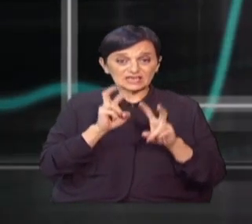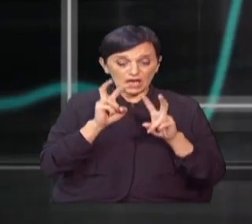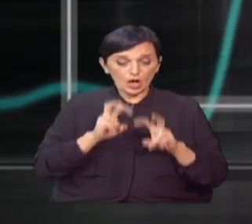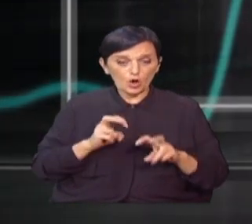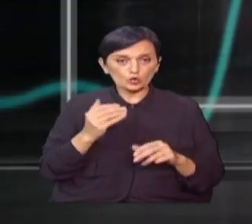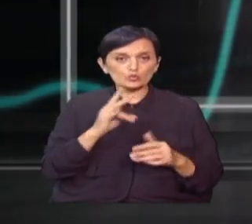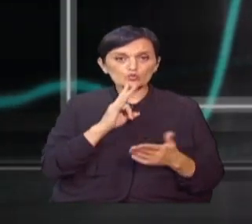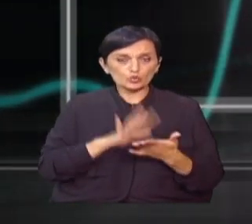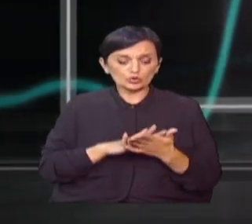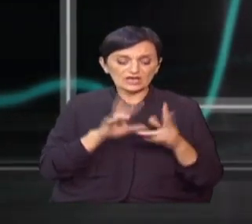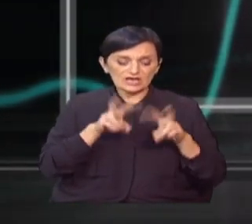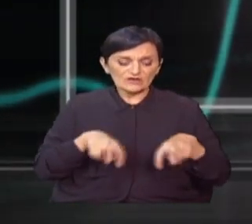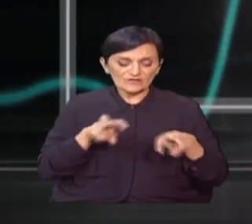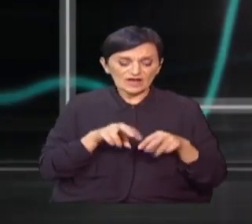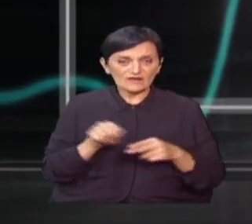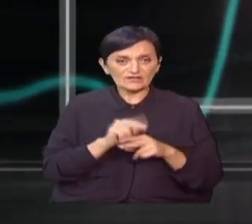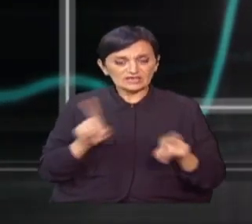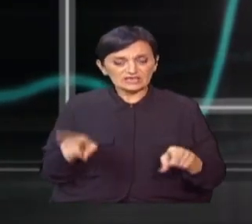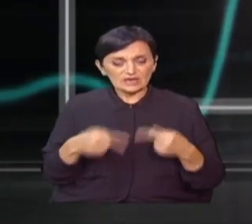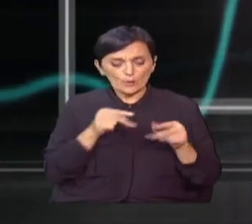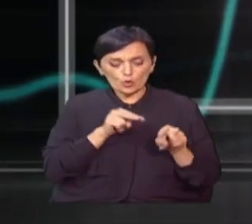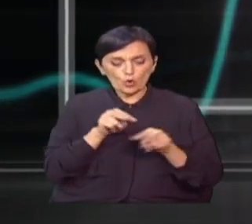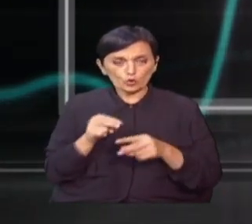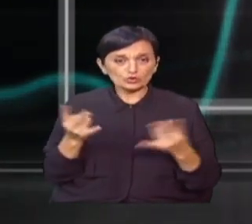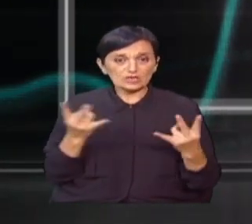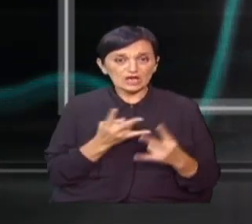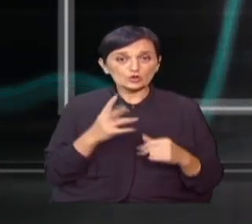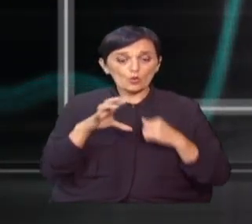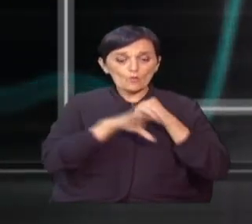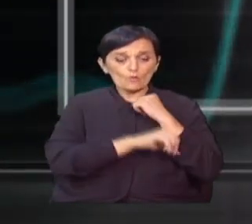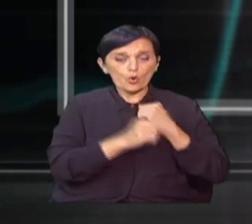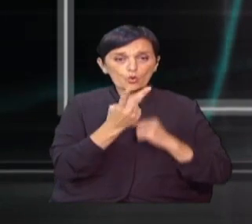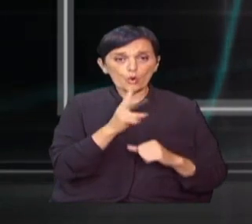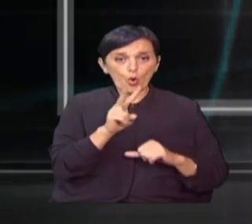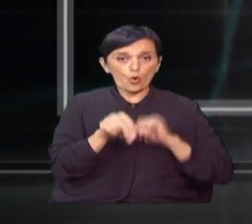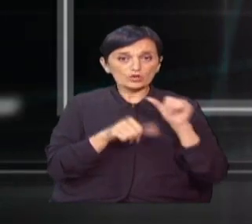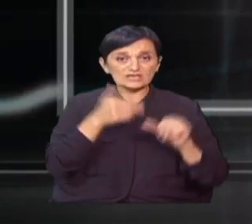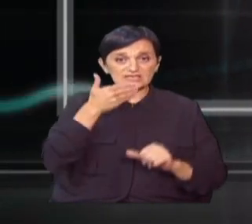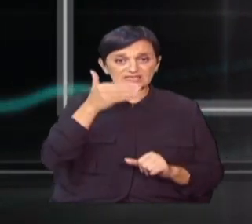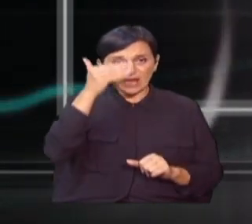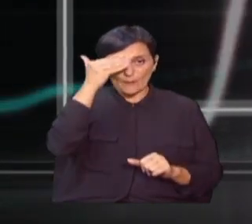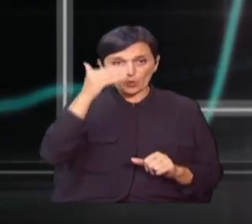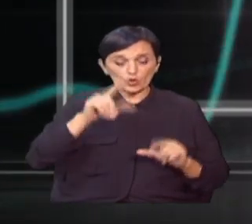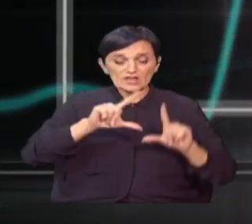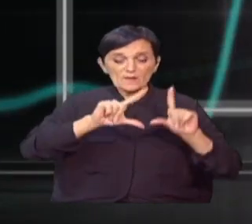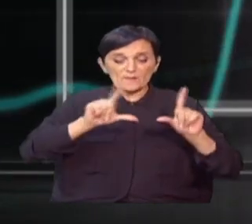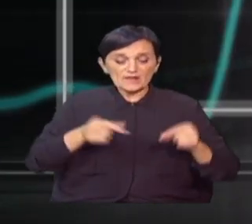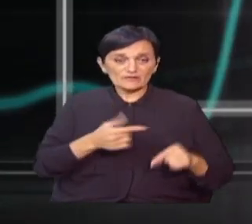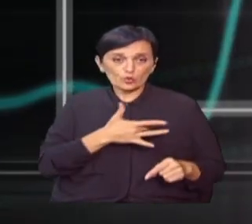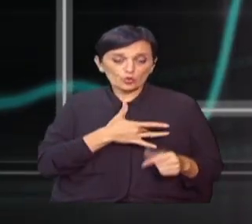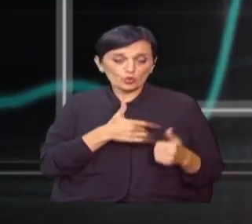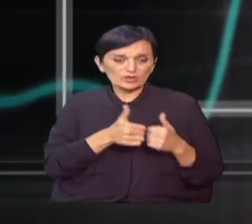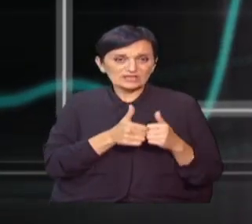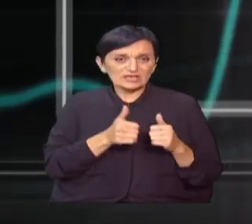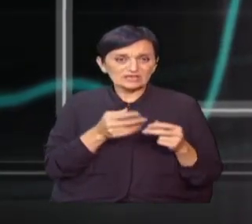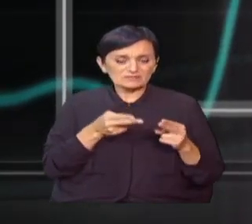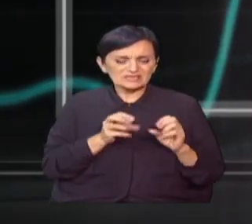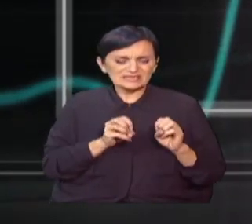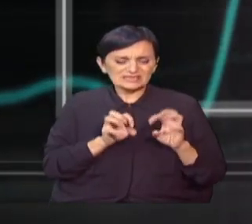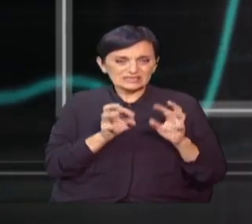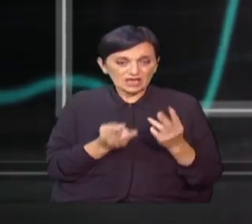mudmivat sajiroebs kulevebs reabilitatsiasa da kontrols. Mariams bolos 2022 tsilis zapkhulshi piltsa da gultan arsebuli metastazebi